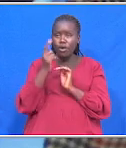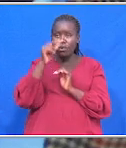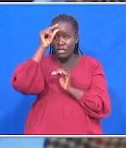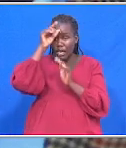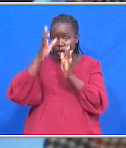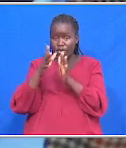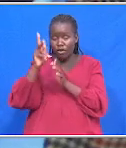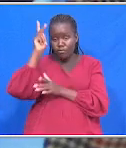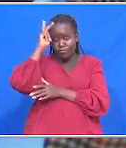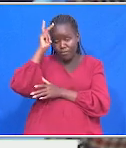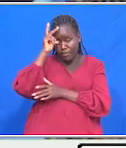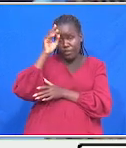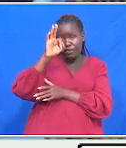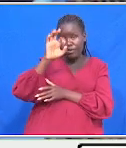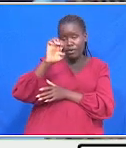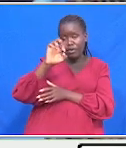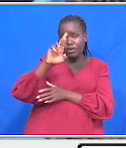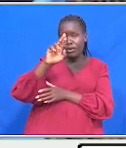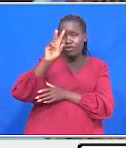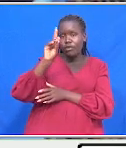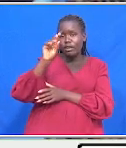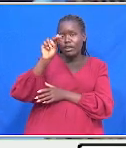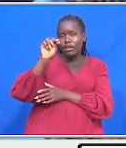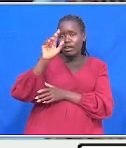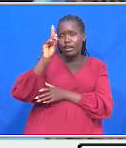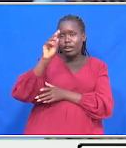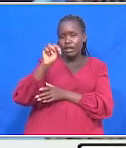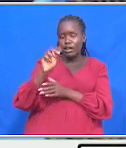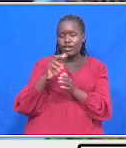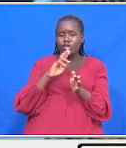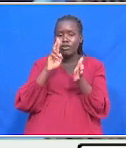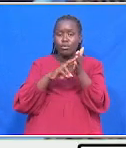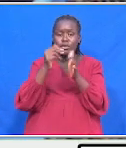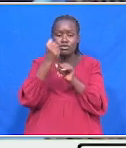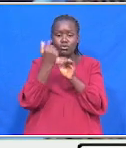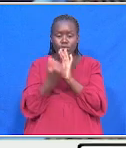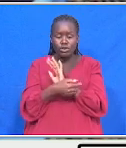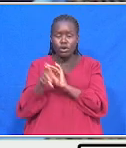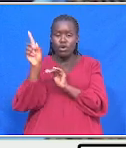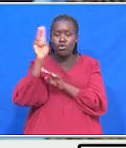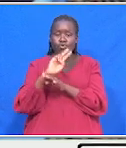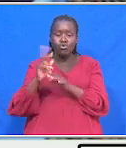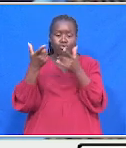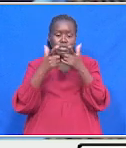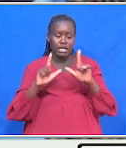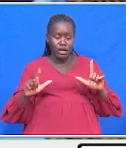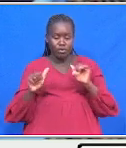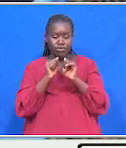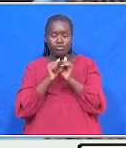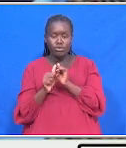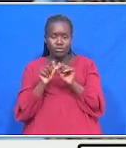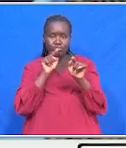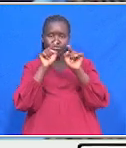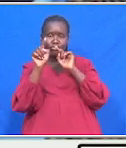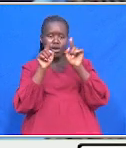Gavana wa Kiambu Ferdinand Ndung'u Waititu ameshtakiwa kwa kutumia lugha ya kukashifu na